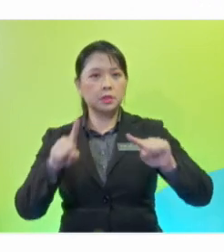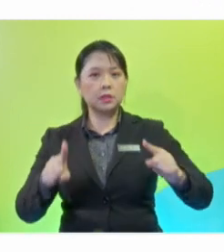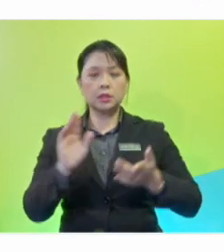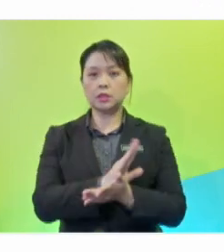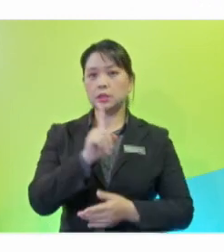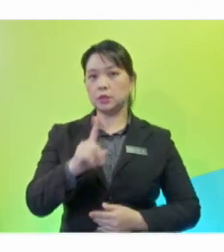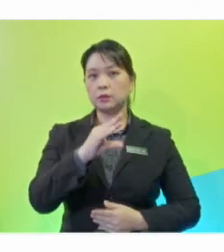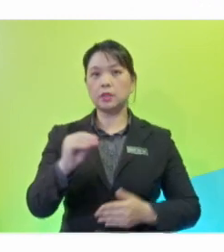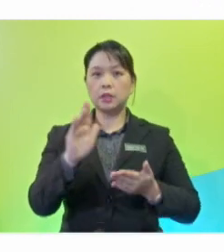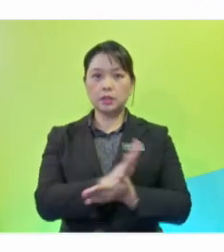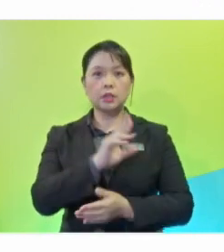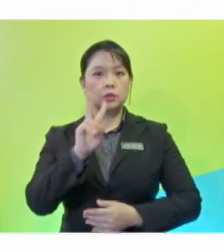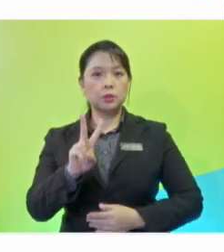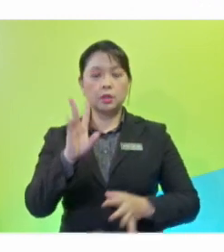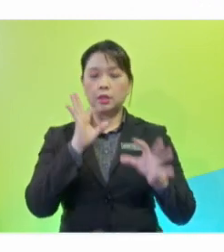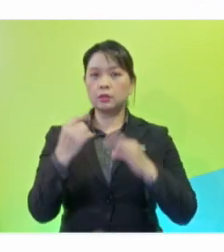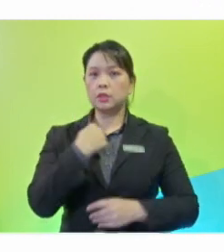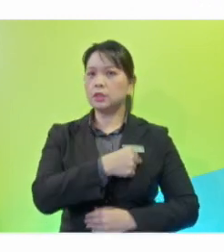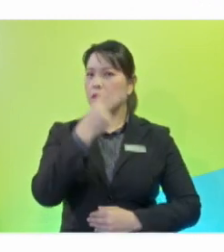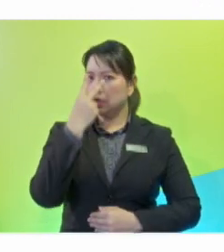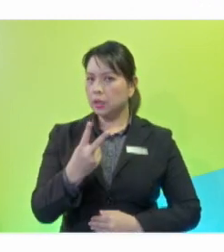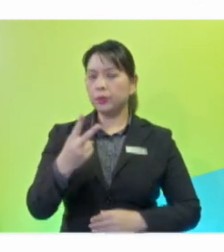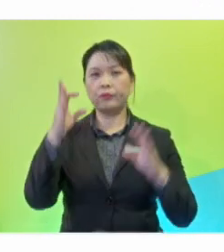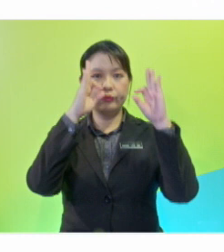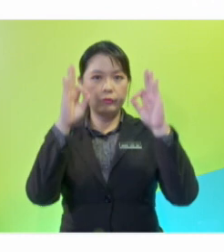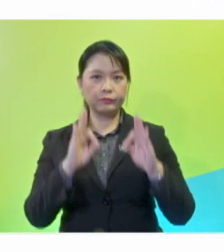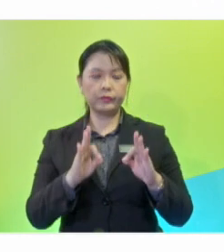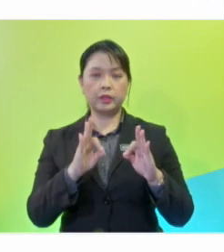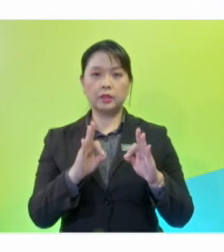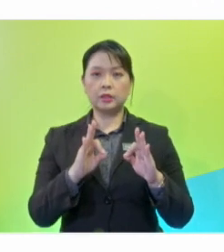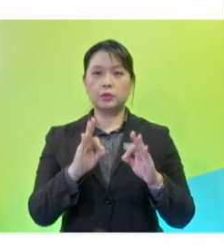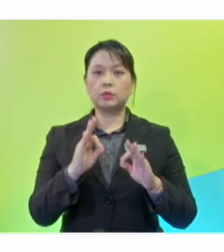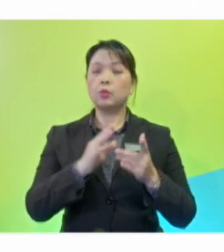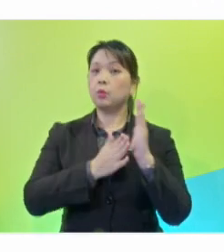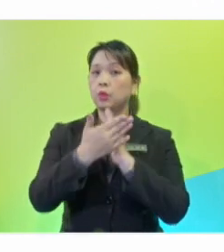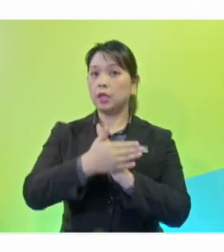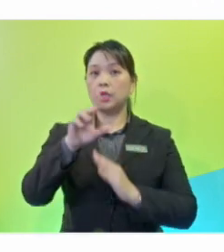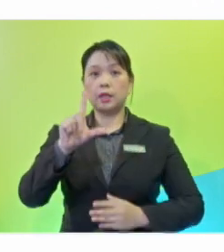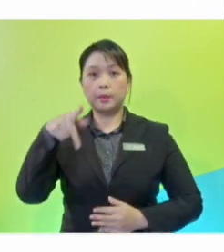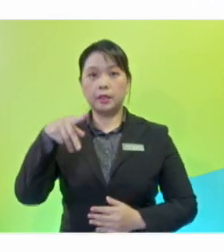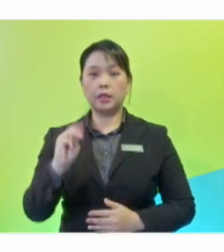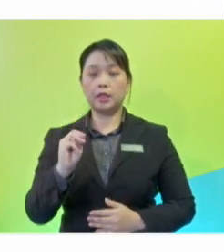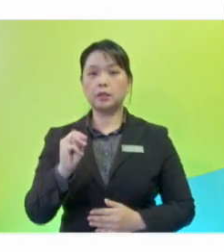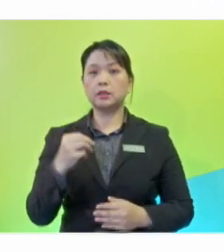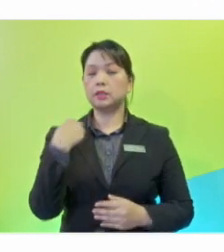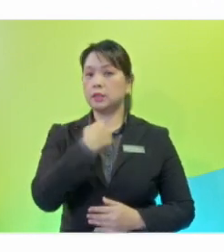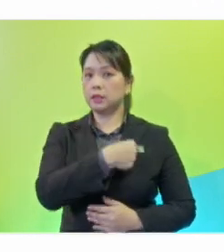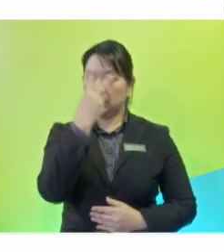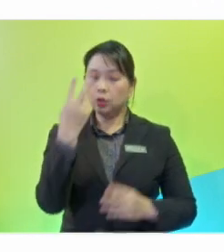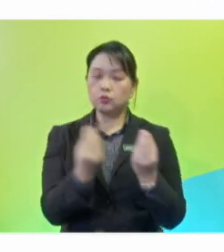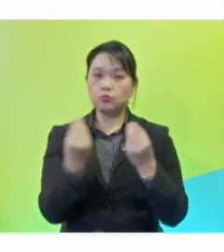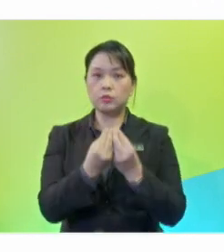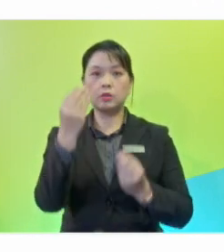kalau kita tengokkan DP format yang dikeluarkan oleh lembaga pemerintah Indonesia bilangnya soal lelah yang tahu bilangan soal